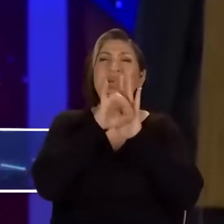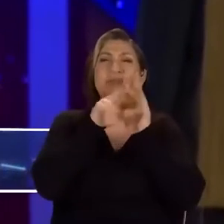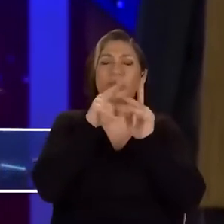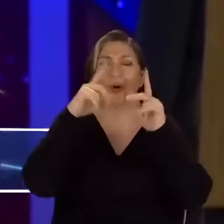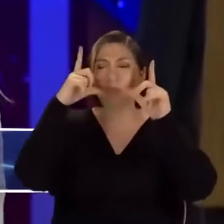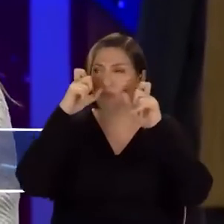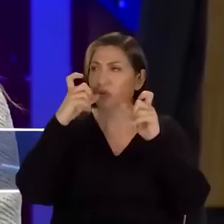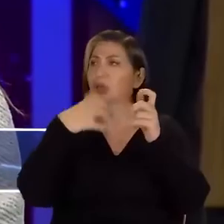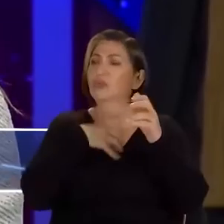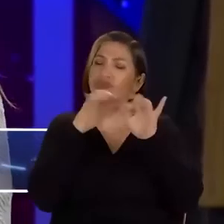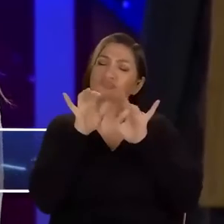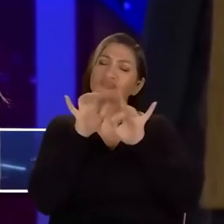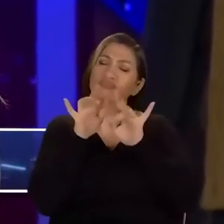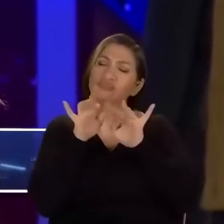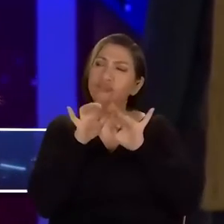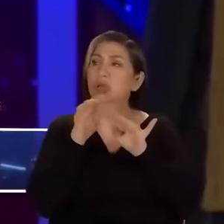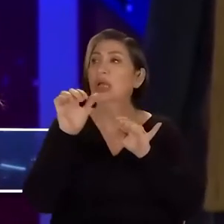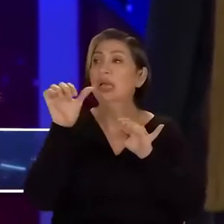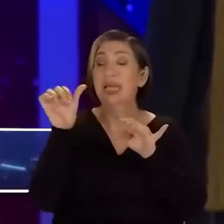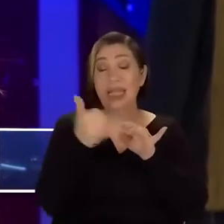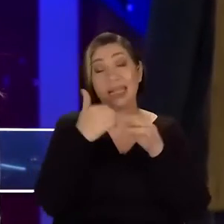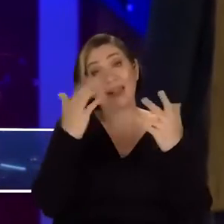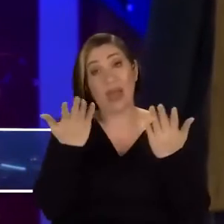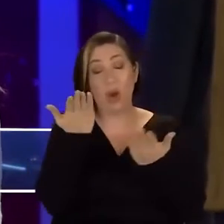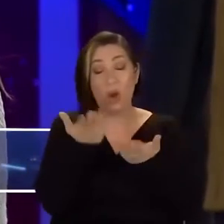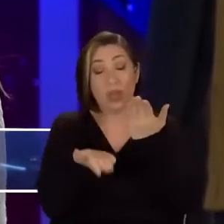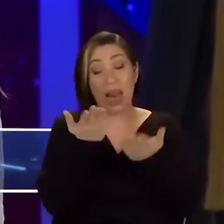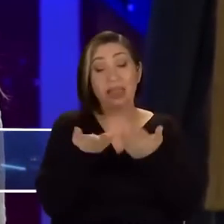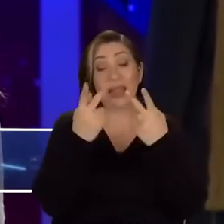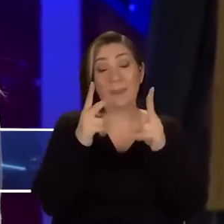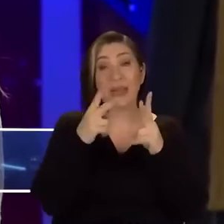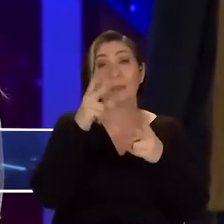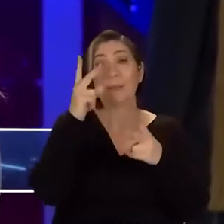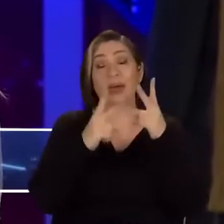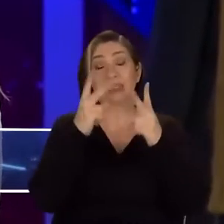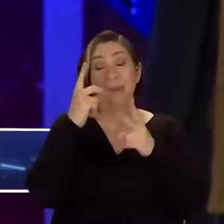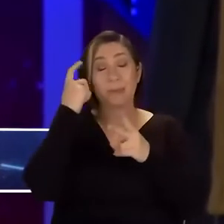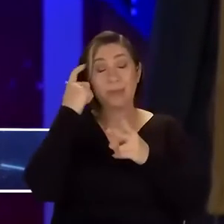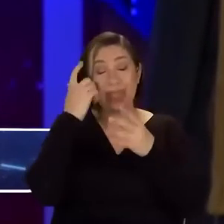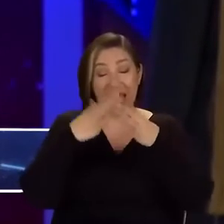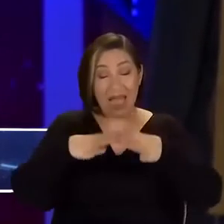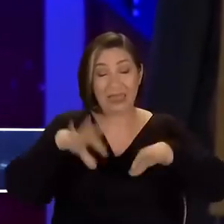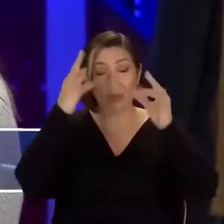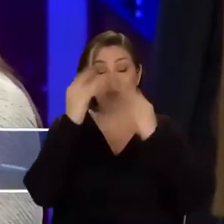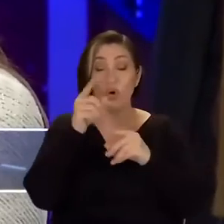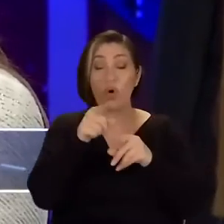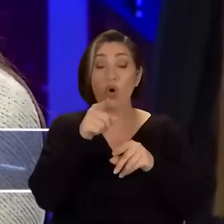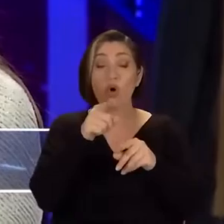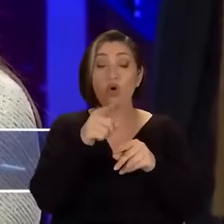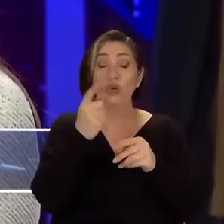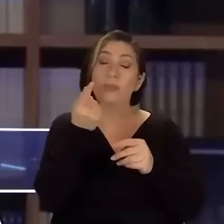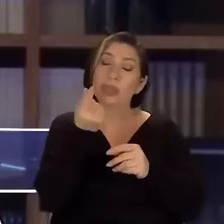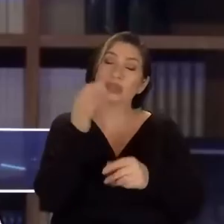mi çekiyorsun, makale mi yazıyorsun? Kaliteli veya ölçülebilir belli bir algoritmayla beğeni aldıkça o platformun kripto